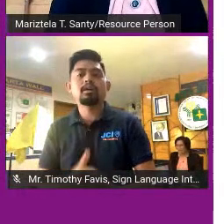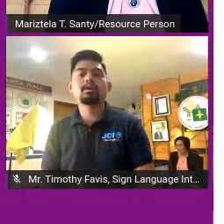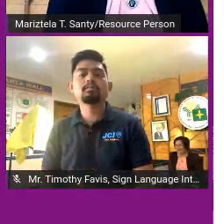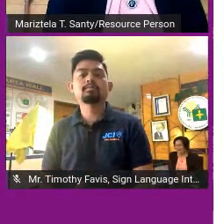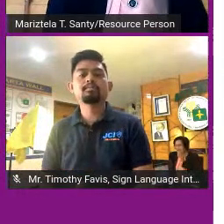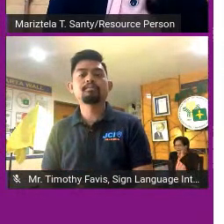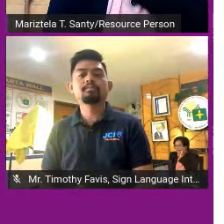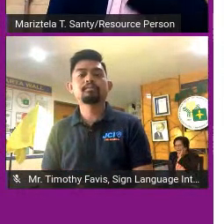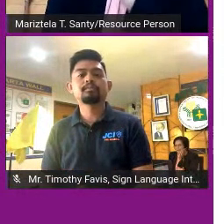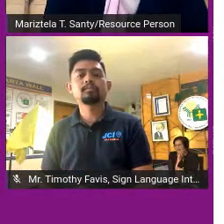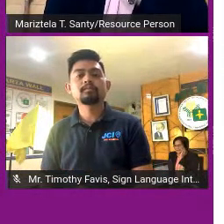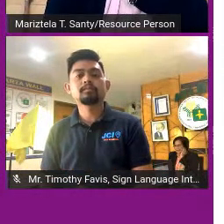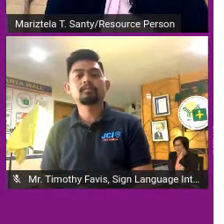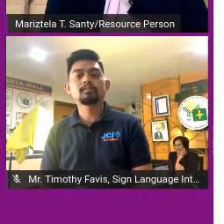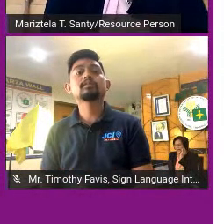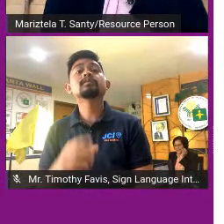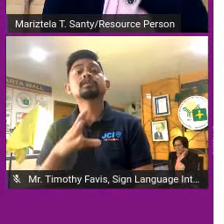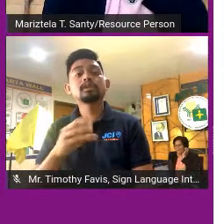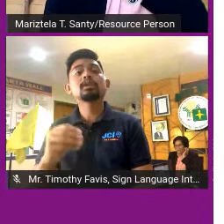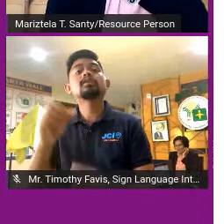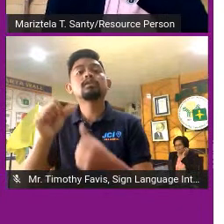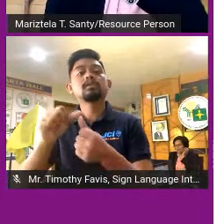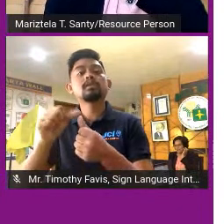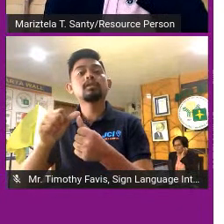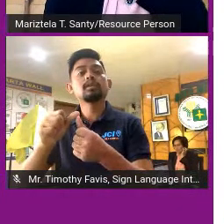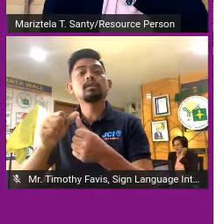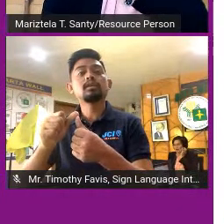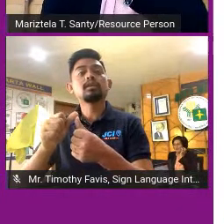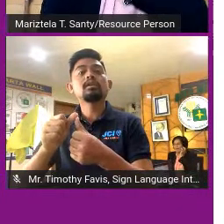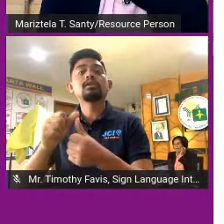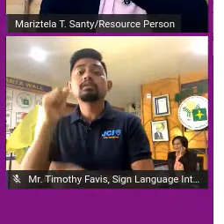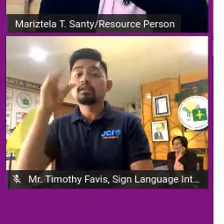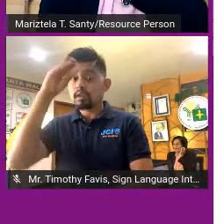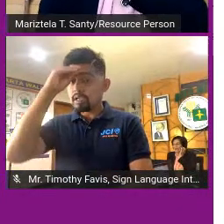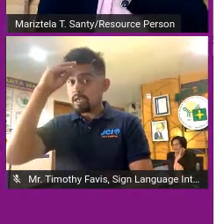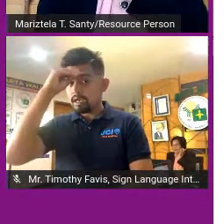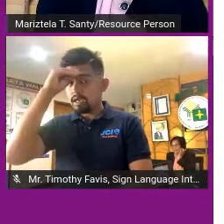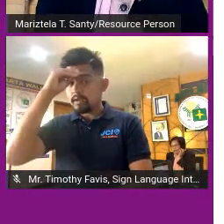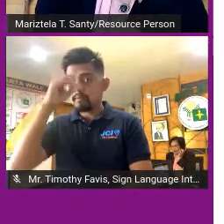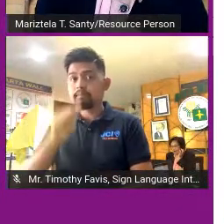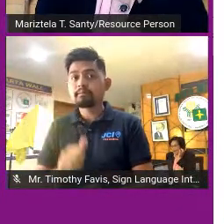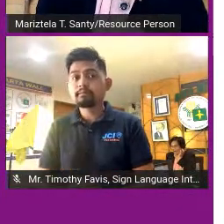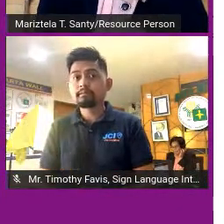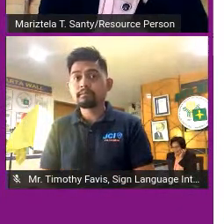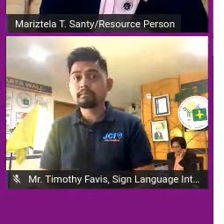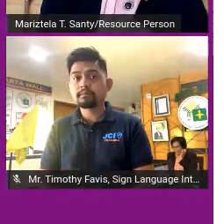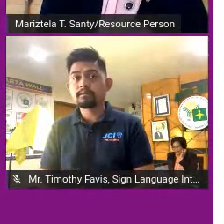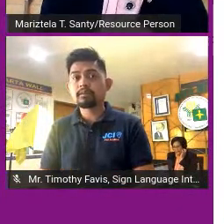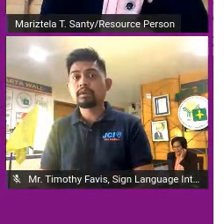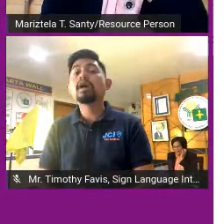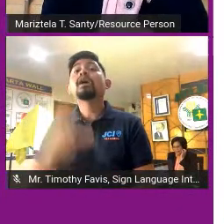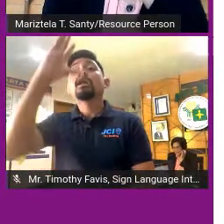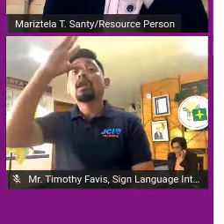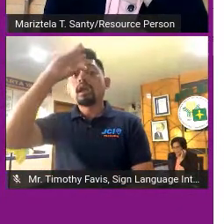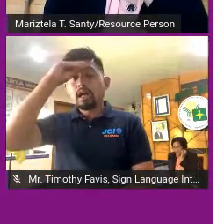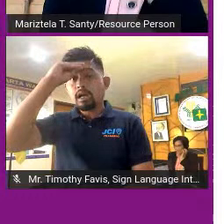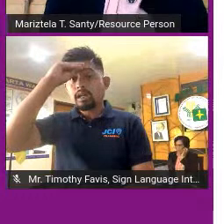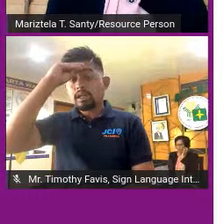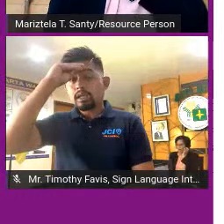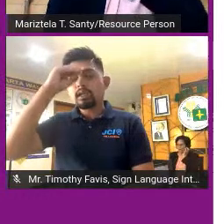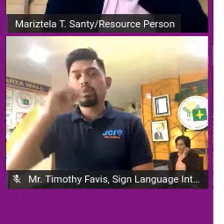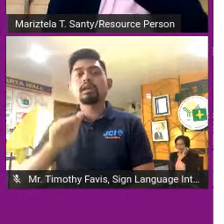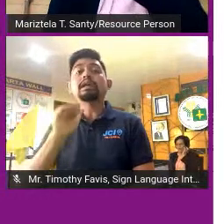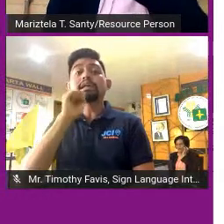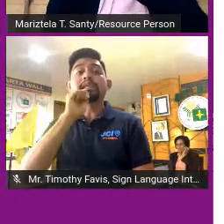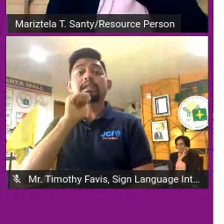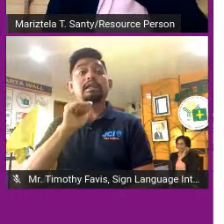semen. And sa lalaki, you have to, you are a male, lalaki. Ano